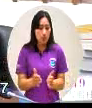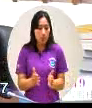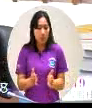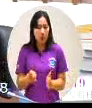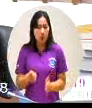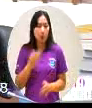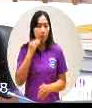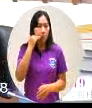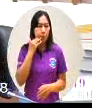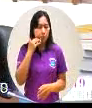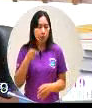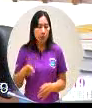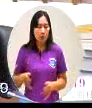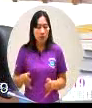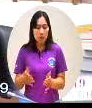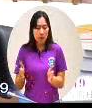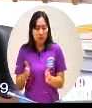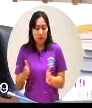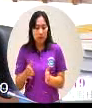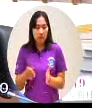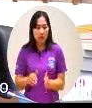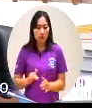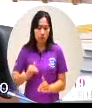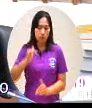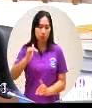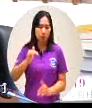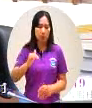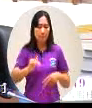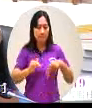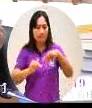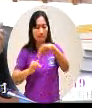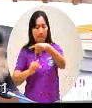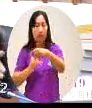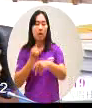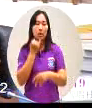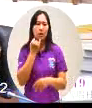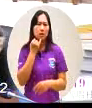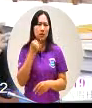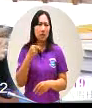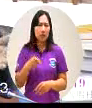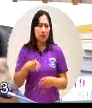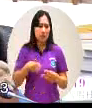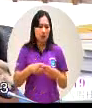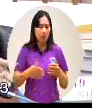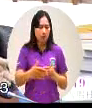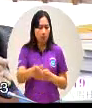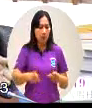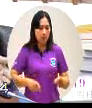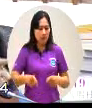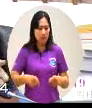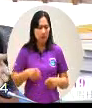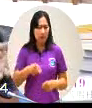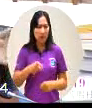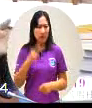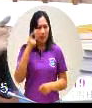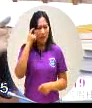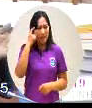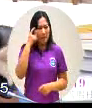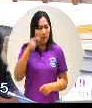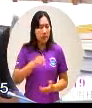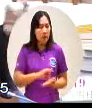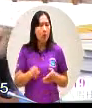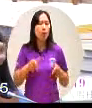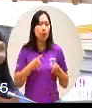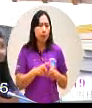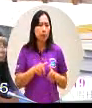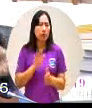条，伫顶悬来散步，嘛是增加一个绿带休闲的空间。针对这个工程的设计，应该爱用一点仔心思嘛。后尾呢，甲地方的